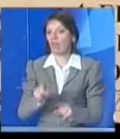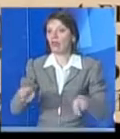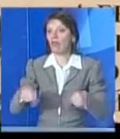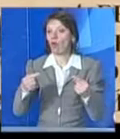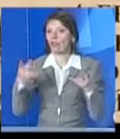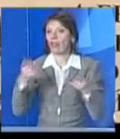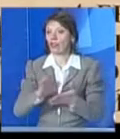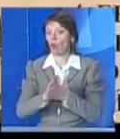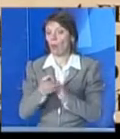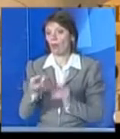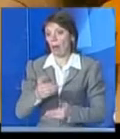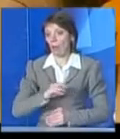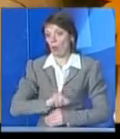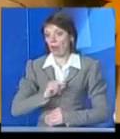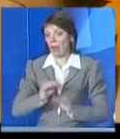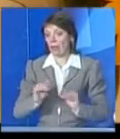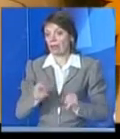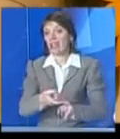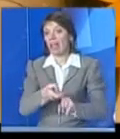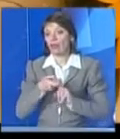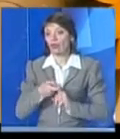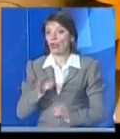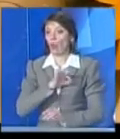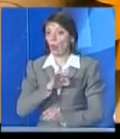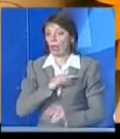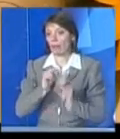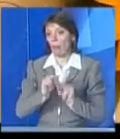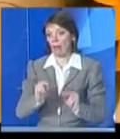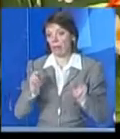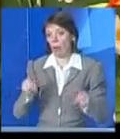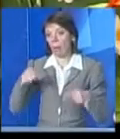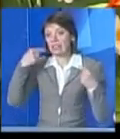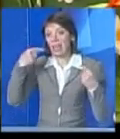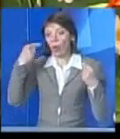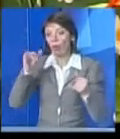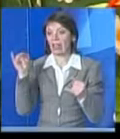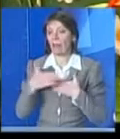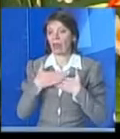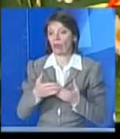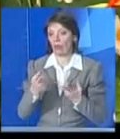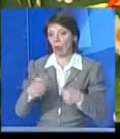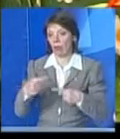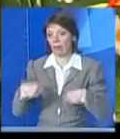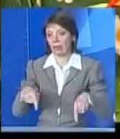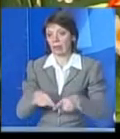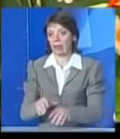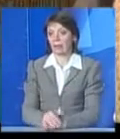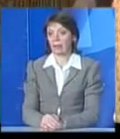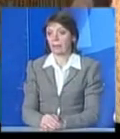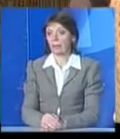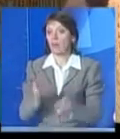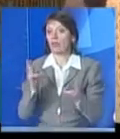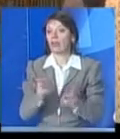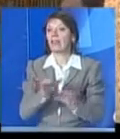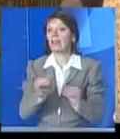створенні належних умов для проживання дітей залучаються юристи, педагоги, психологи та благодійні організації. Як потрапляє дитина? Дитина